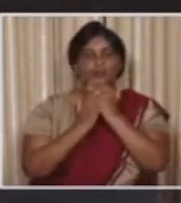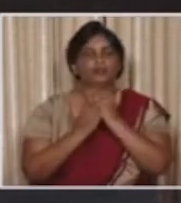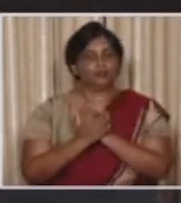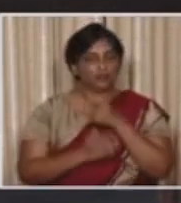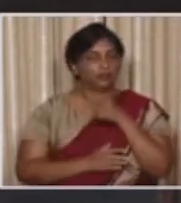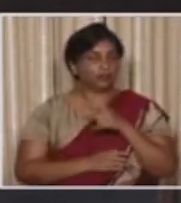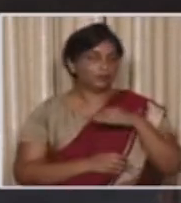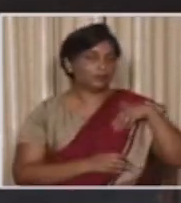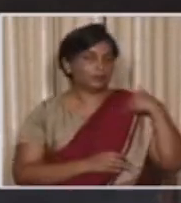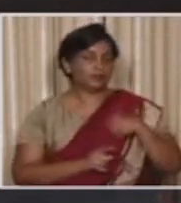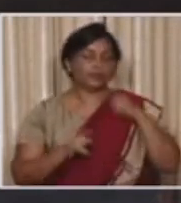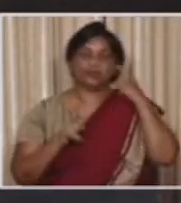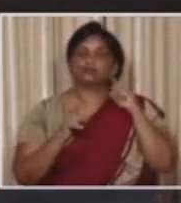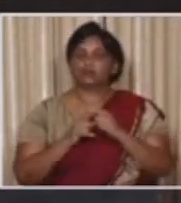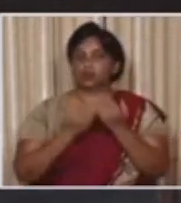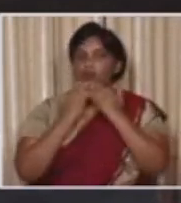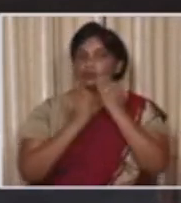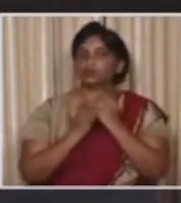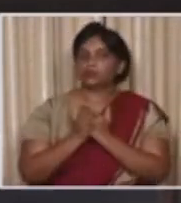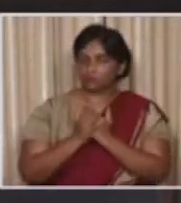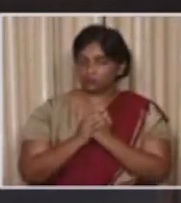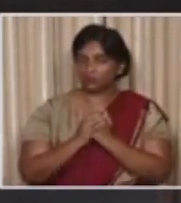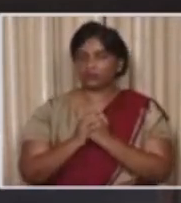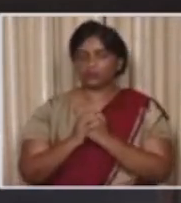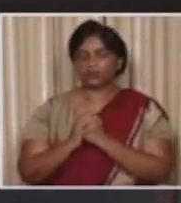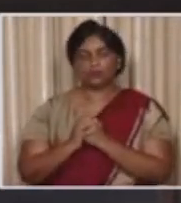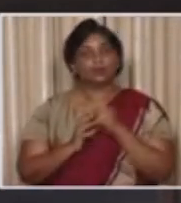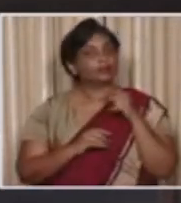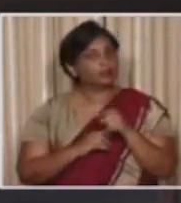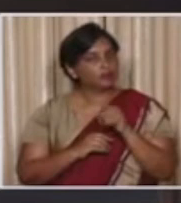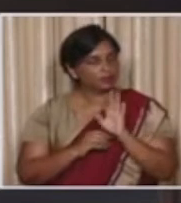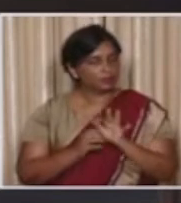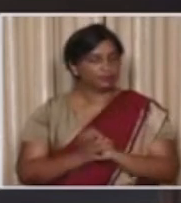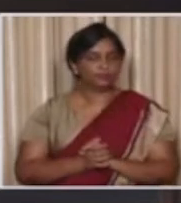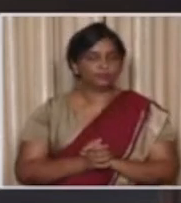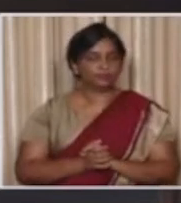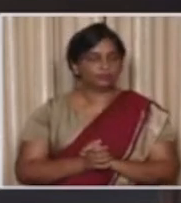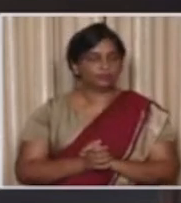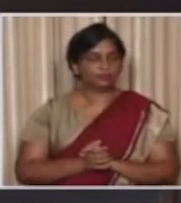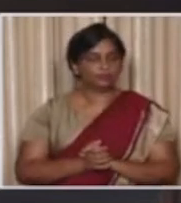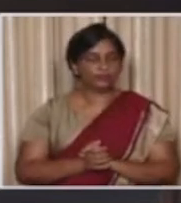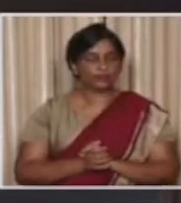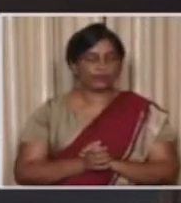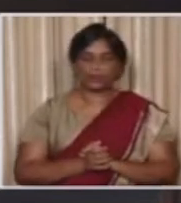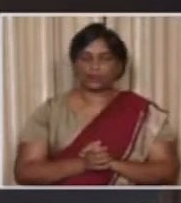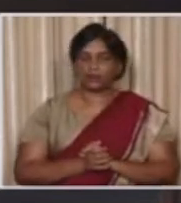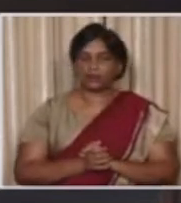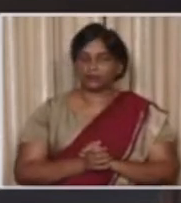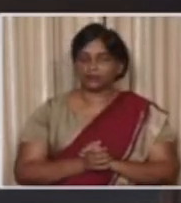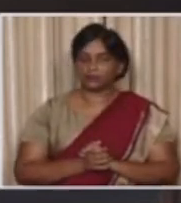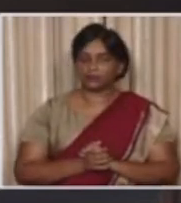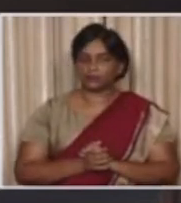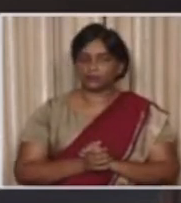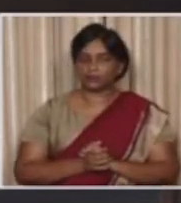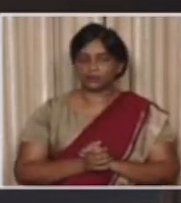ඒකේ ප්‍රධානම දේ තමයි ගයිඩ්ලයින් එකේ තියෙන මේවේක. ඒකේ තියෙන්නේ countries generally should